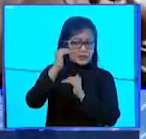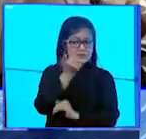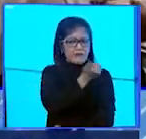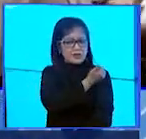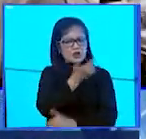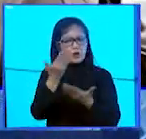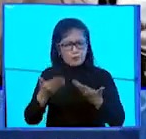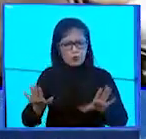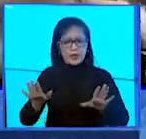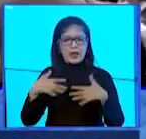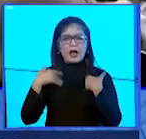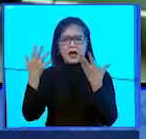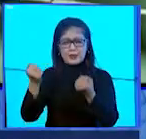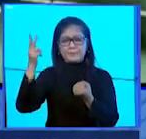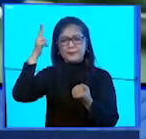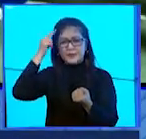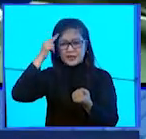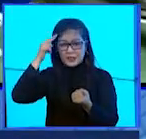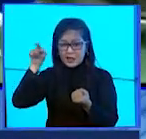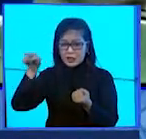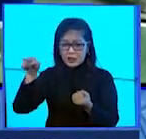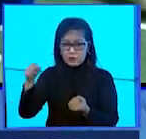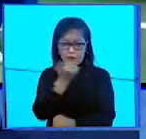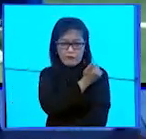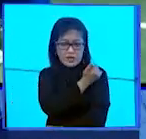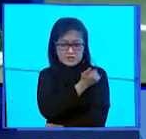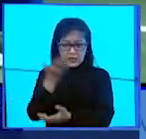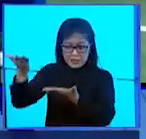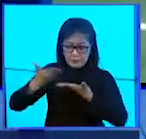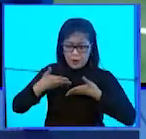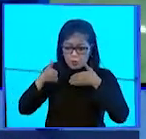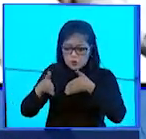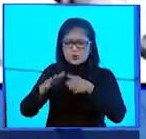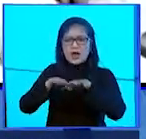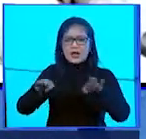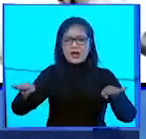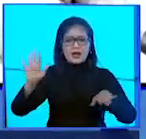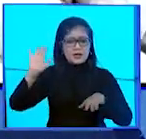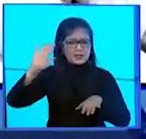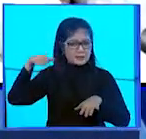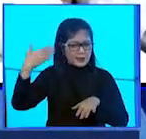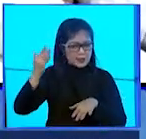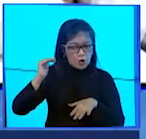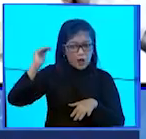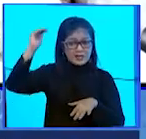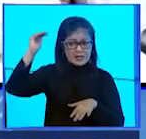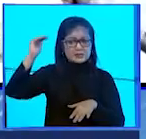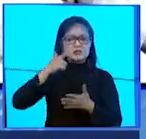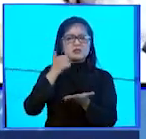bisa menghadirkan ya di Indonesia sehingga anak-anak Didik kita ini betul-betul aman dan nyaman melaksanakan pendidikan